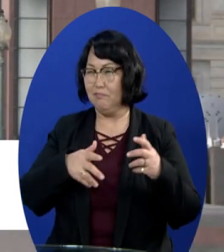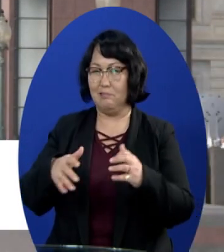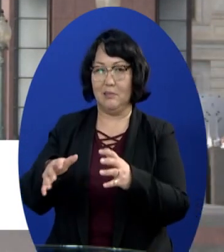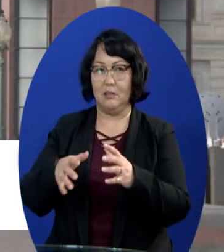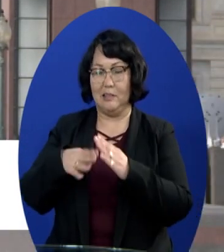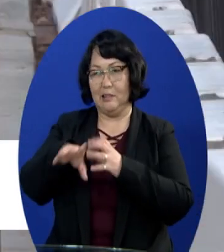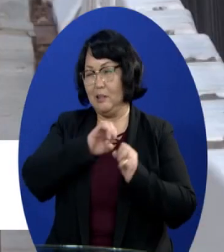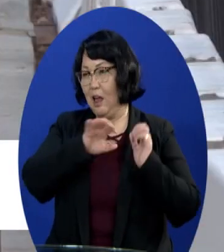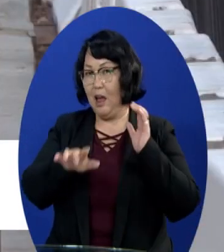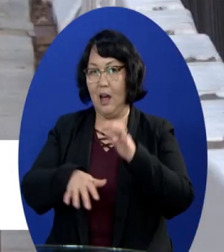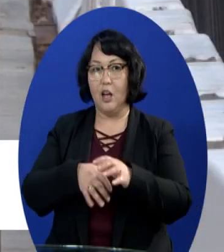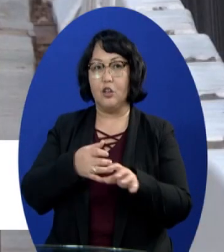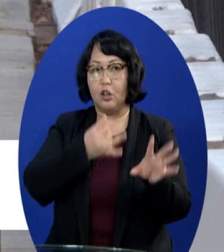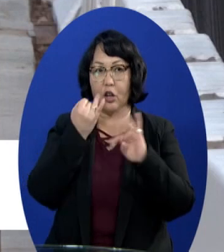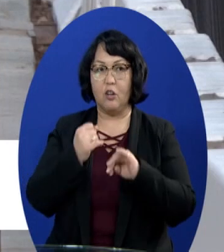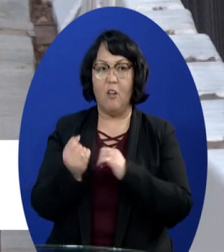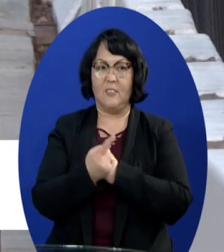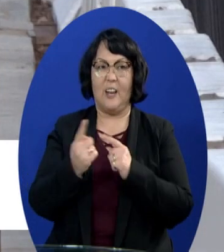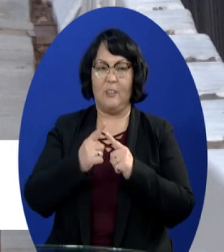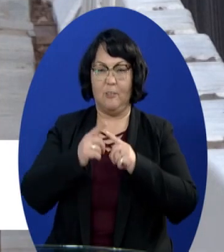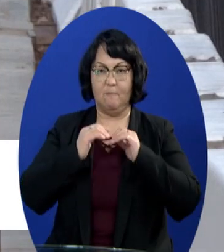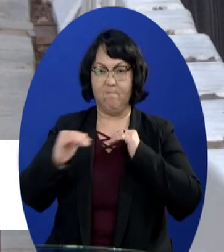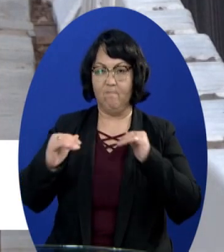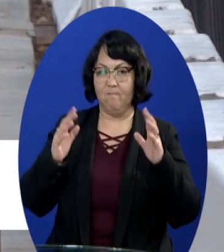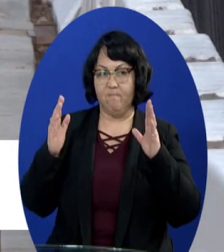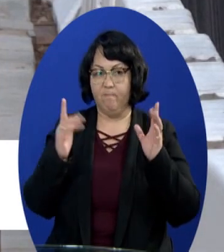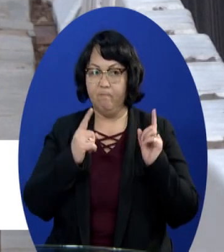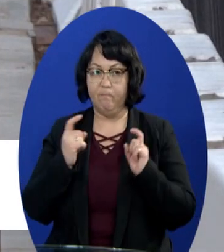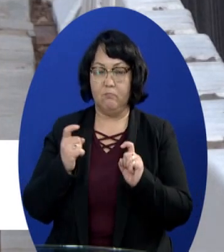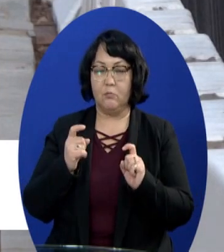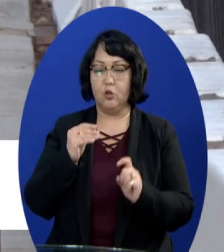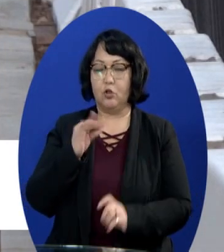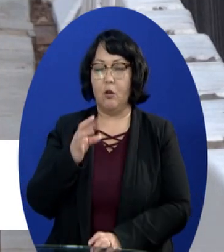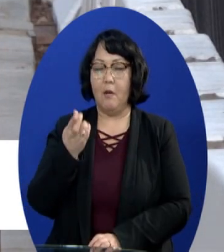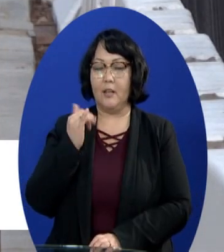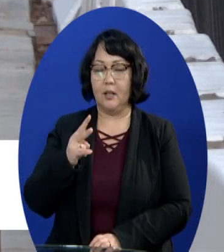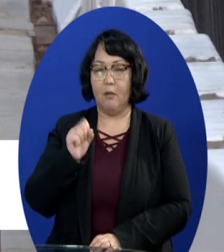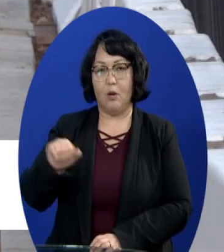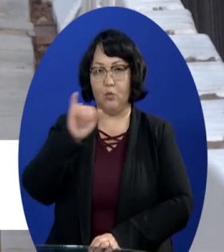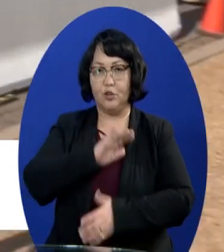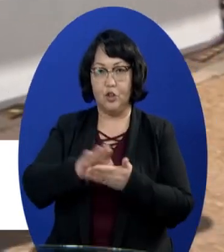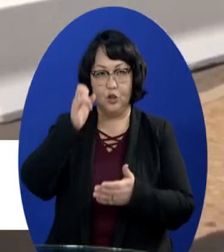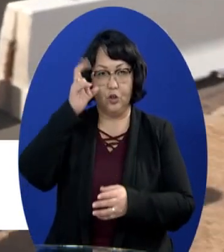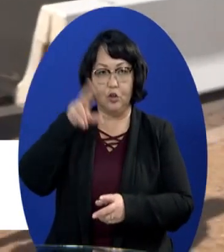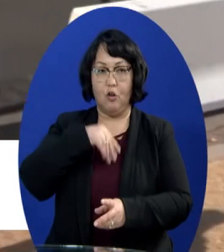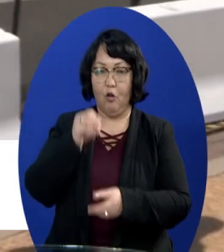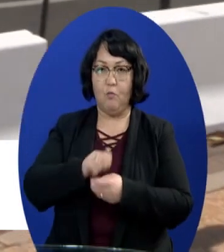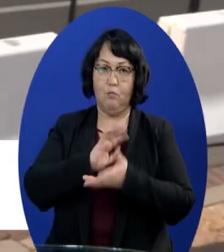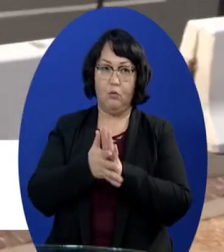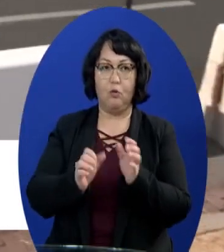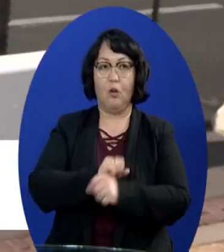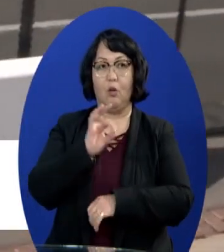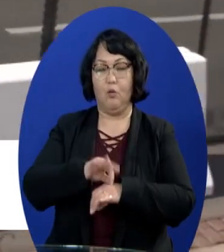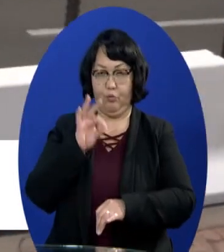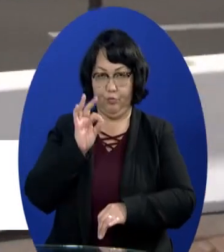хугацаанд онц байдлын горимд байна. Хэдийгээр Жо Байден Америкийн нэгдсэн улсын төрийн шин тэргүүний халааг авч байгаа ч коронавирусны халдварын